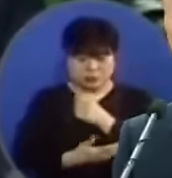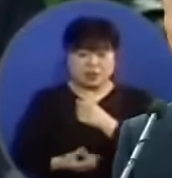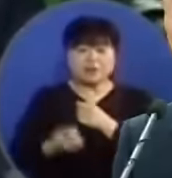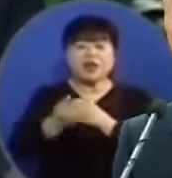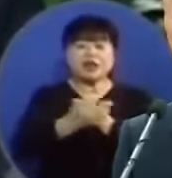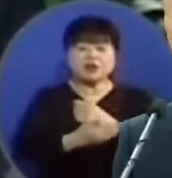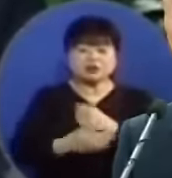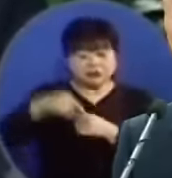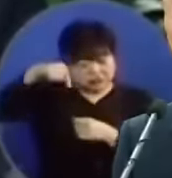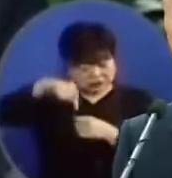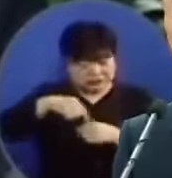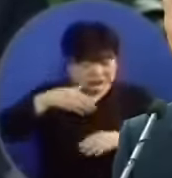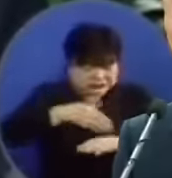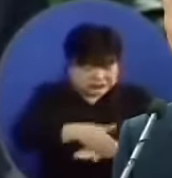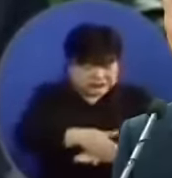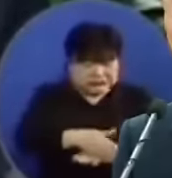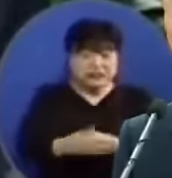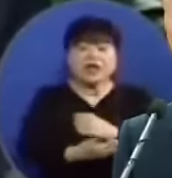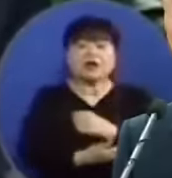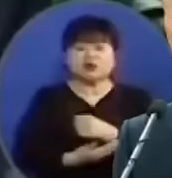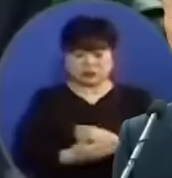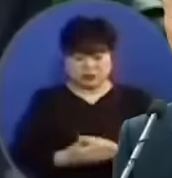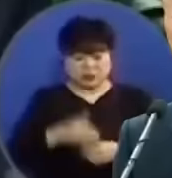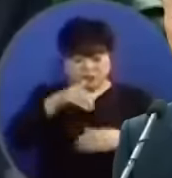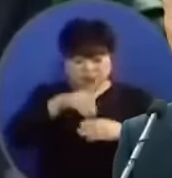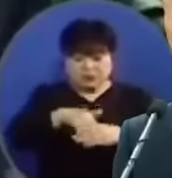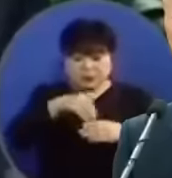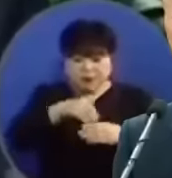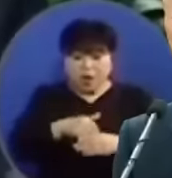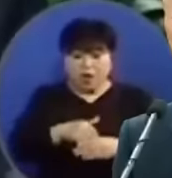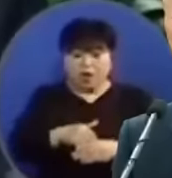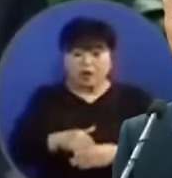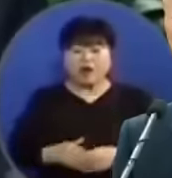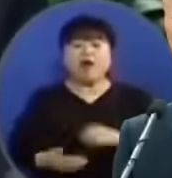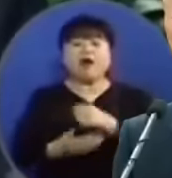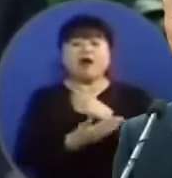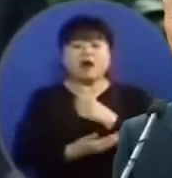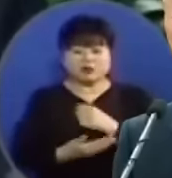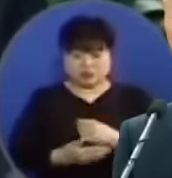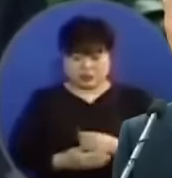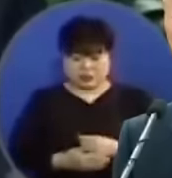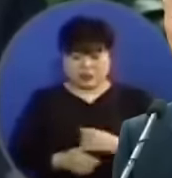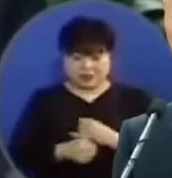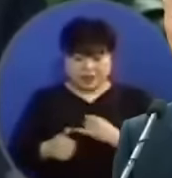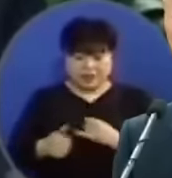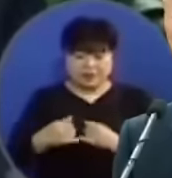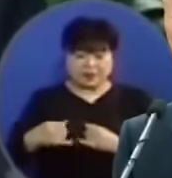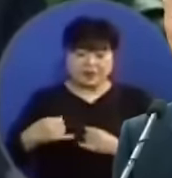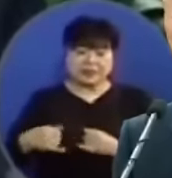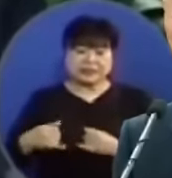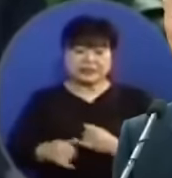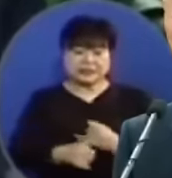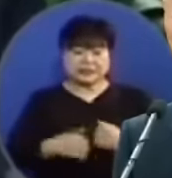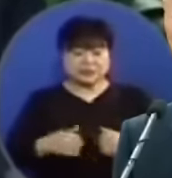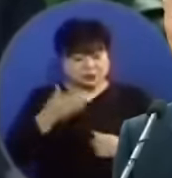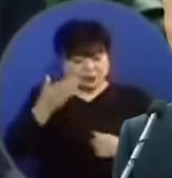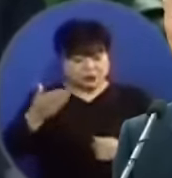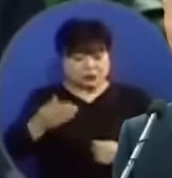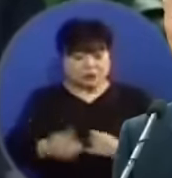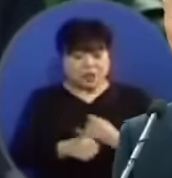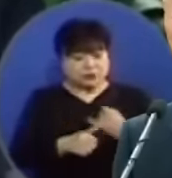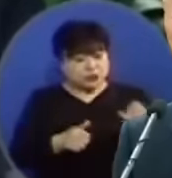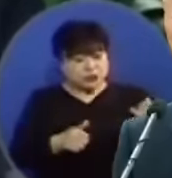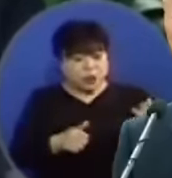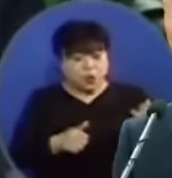거둘 수도 있고 늦게 거둘 수도 있지만 심으면 거두게 되는 것입니다. 그러므로 남편은 아내와 자식들을 기쁘게 하려고 애를 쓰고 아내도